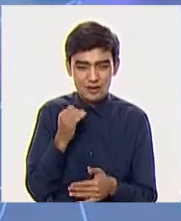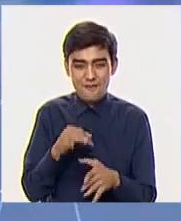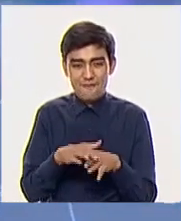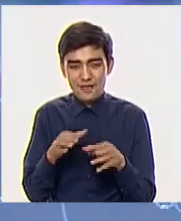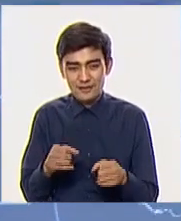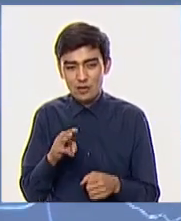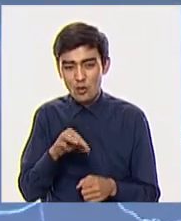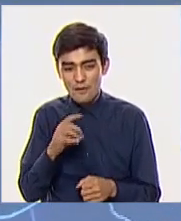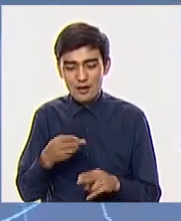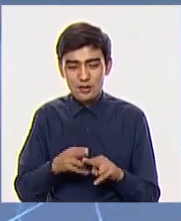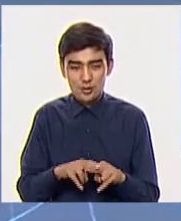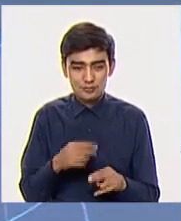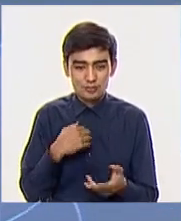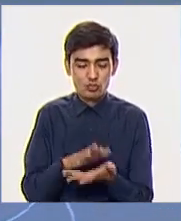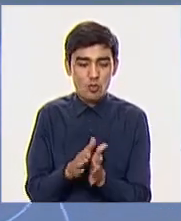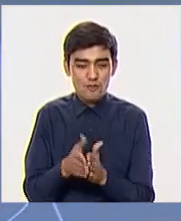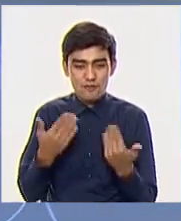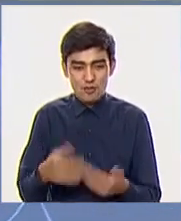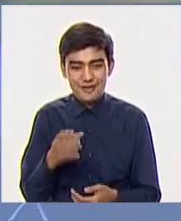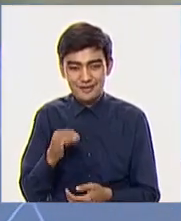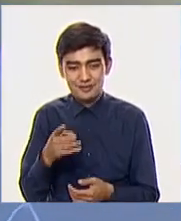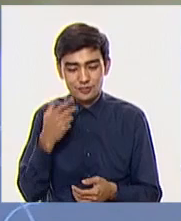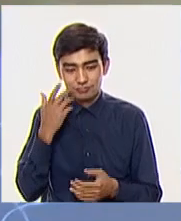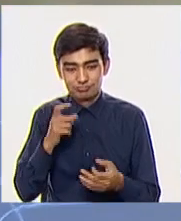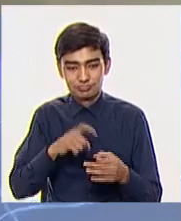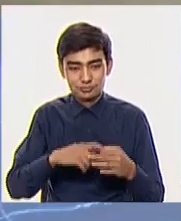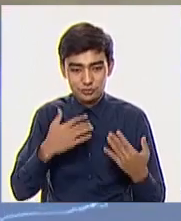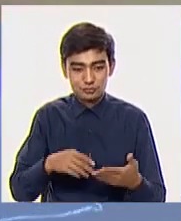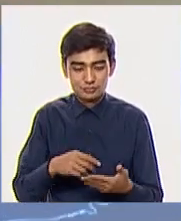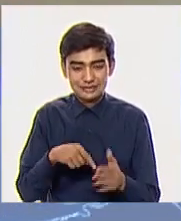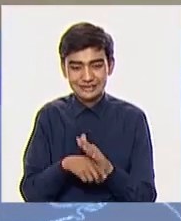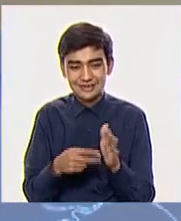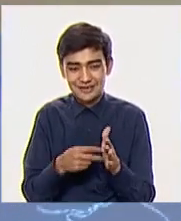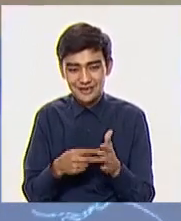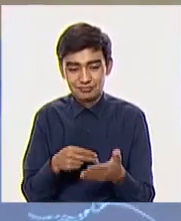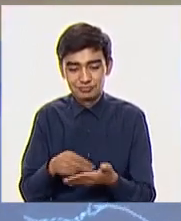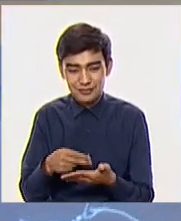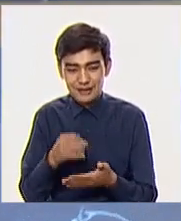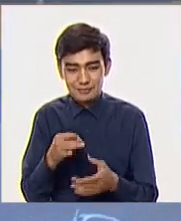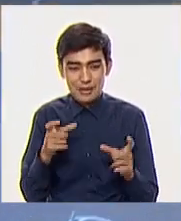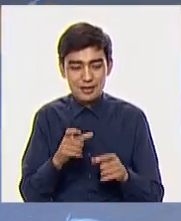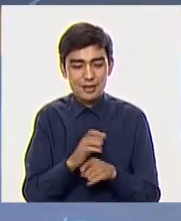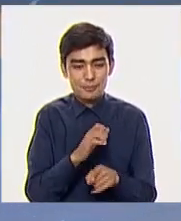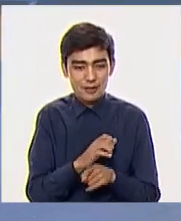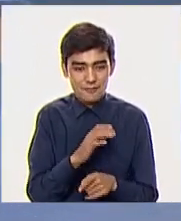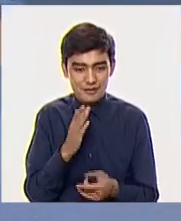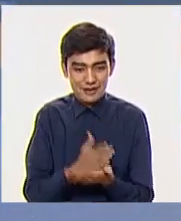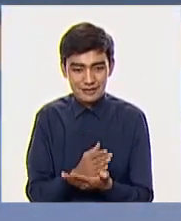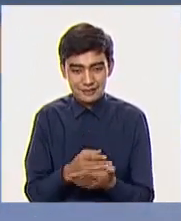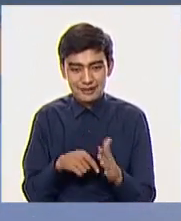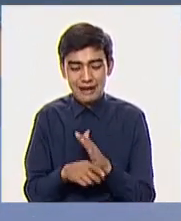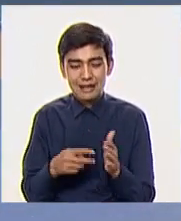билік тауар өндірушілермен келісімшарт жасап, сол шарт негізінде бекітілген бағамен өнімдерді дүкендерге жібереді. Бекітілген